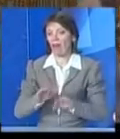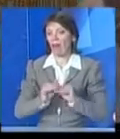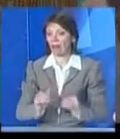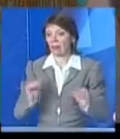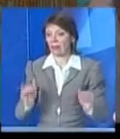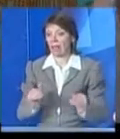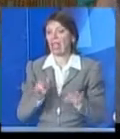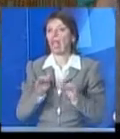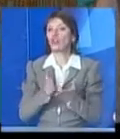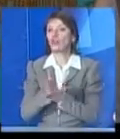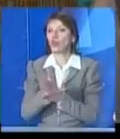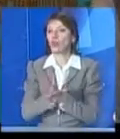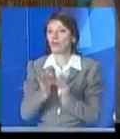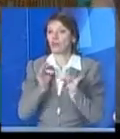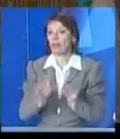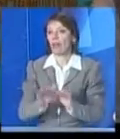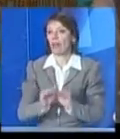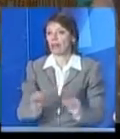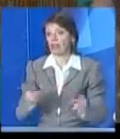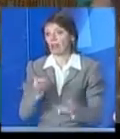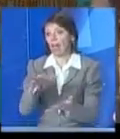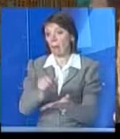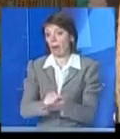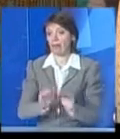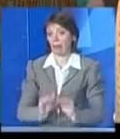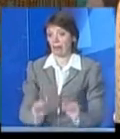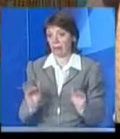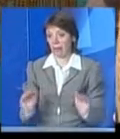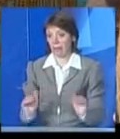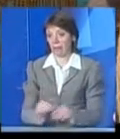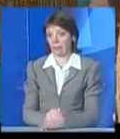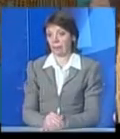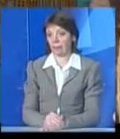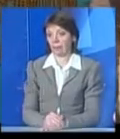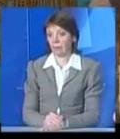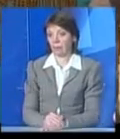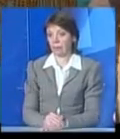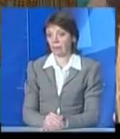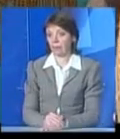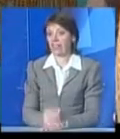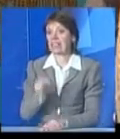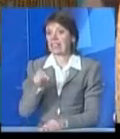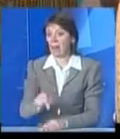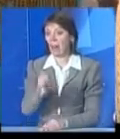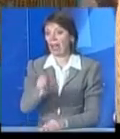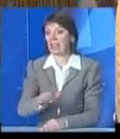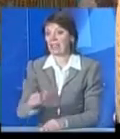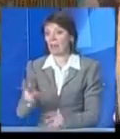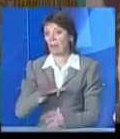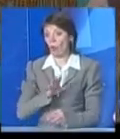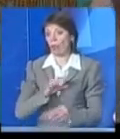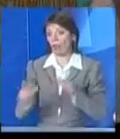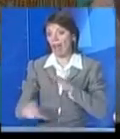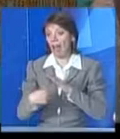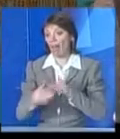служби у справах дітей. Це той орган, який би займався дітьми, який би з тими дітьми, які виявлені на вулиці, які